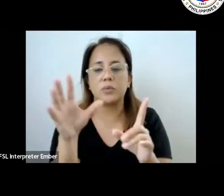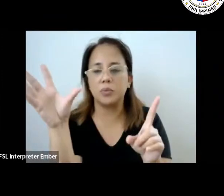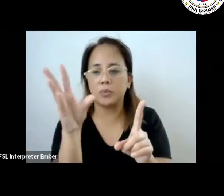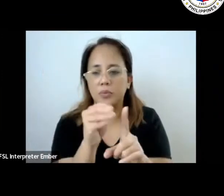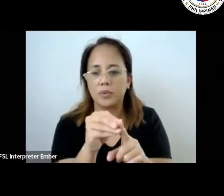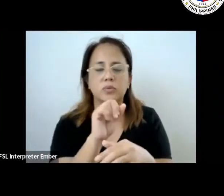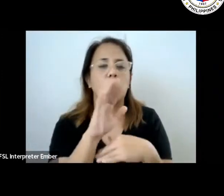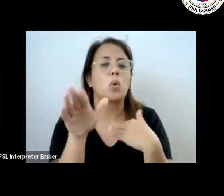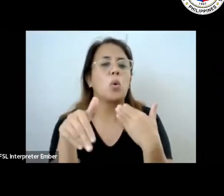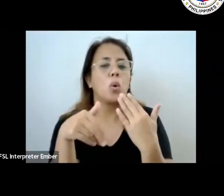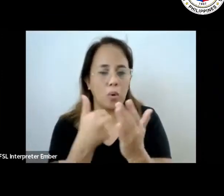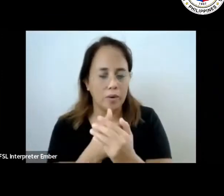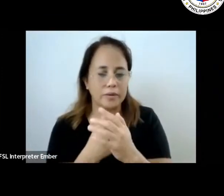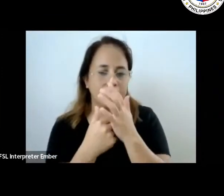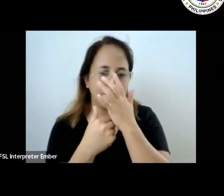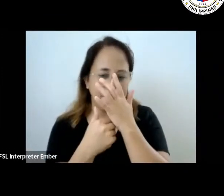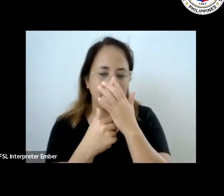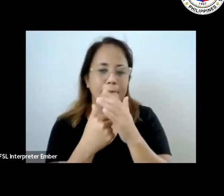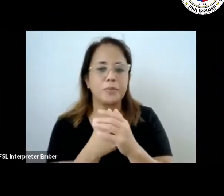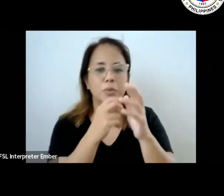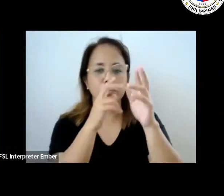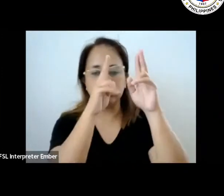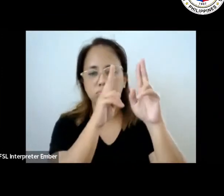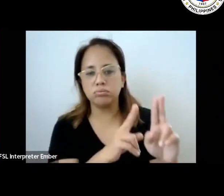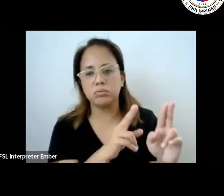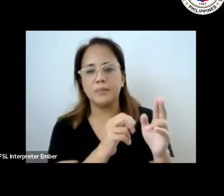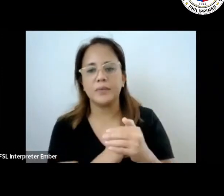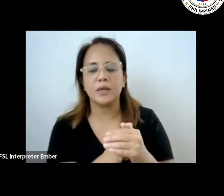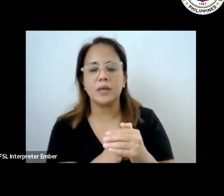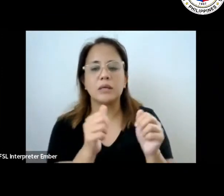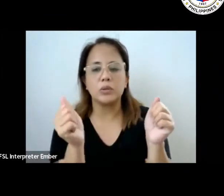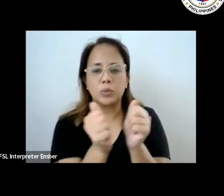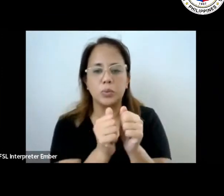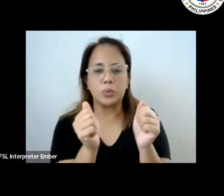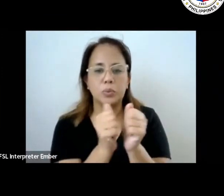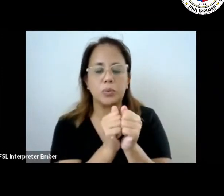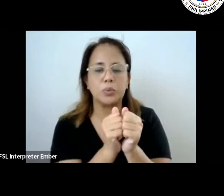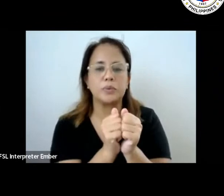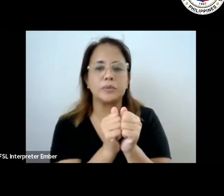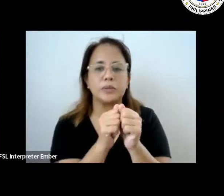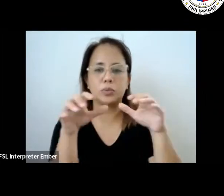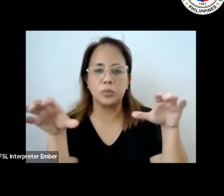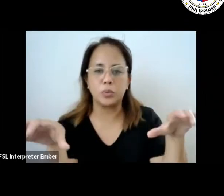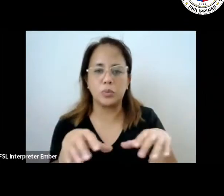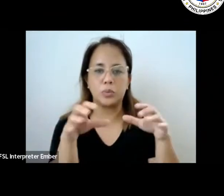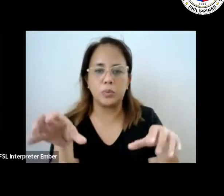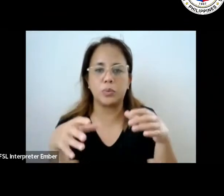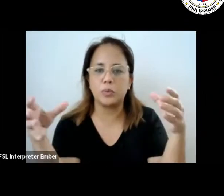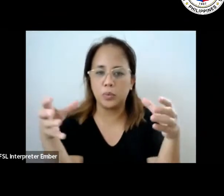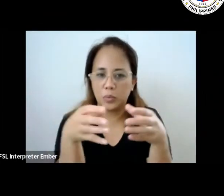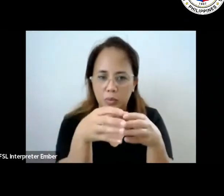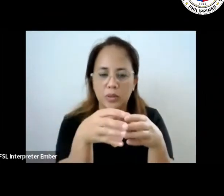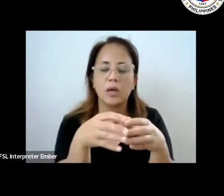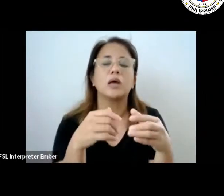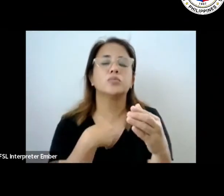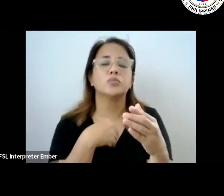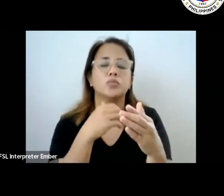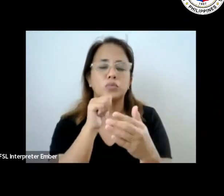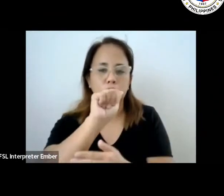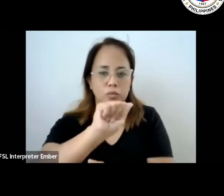lahat po ng magagalang-galang ng mga kasapi ng committeeing ito, magandang umaga po sa ating